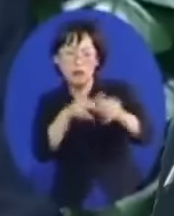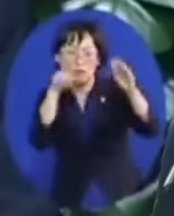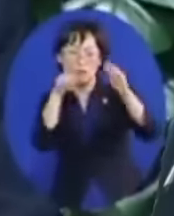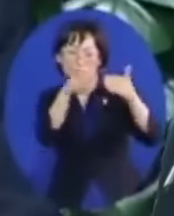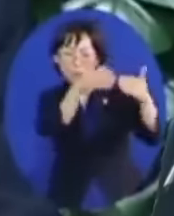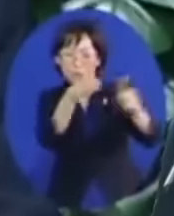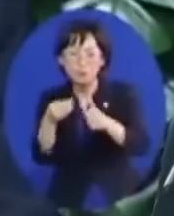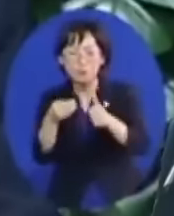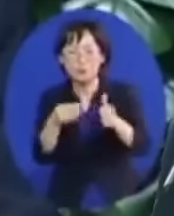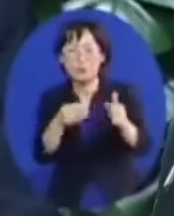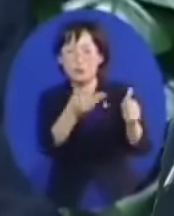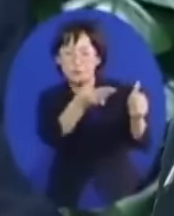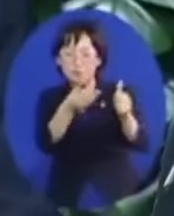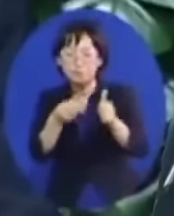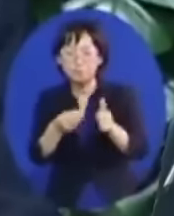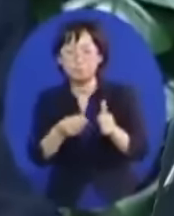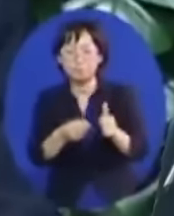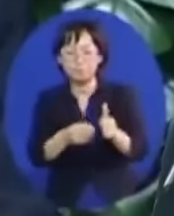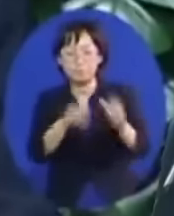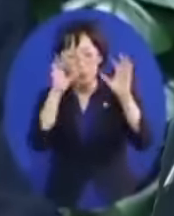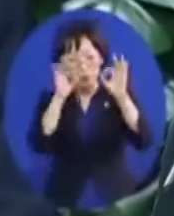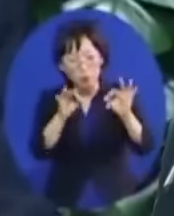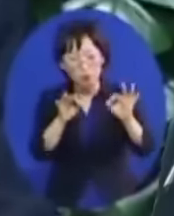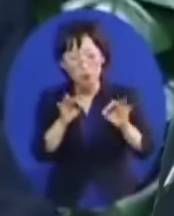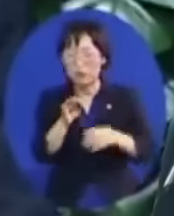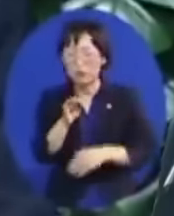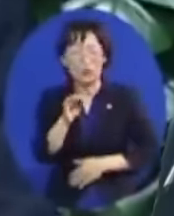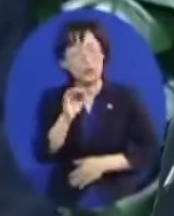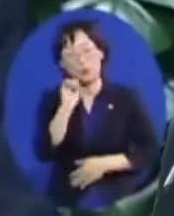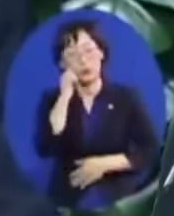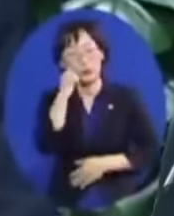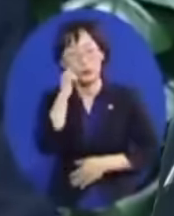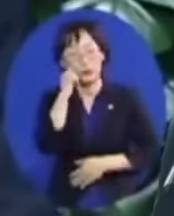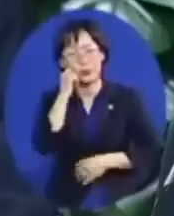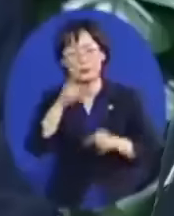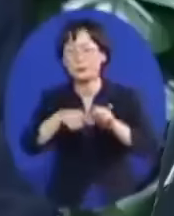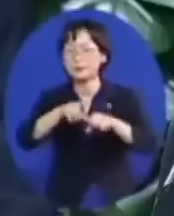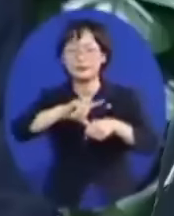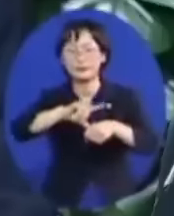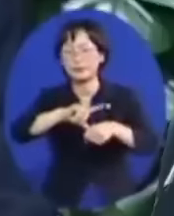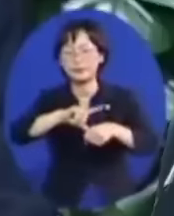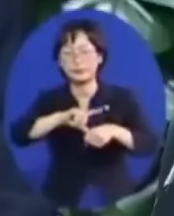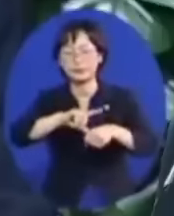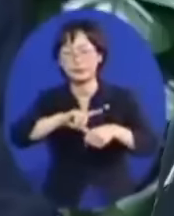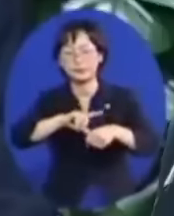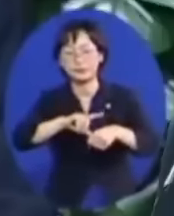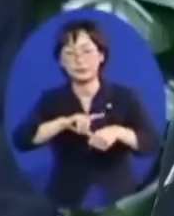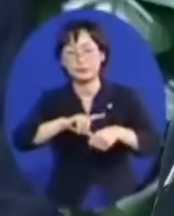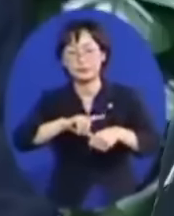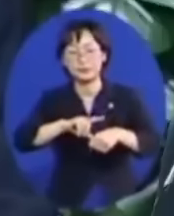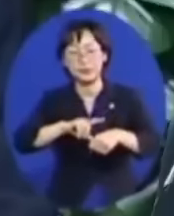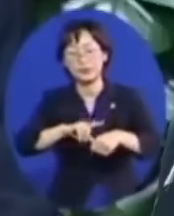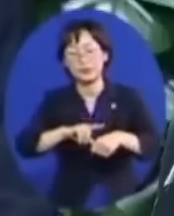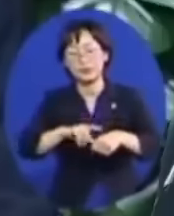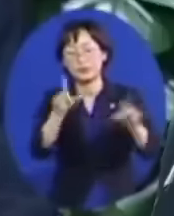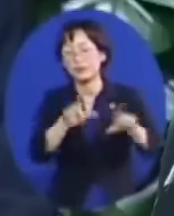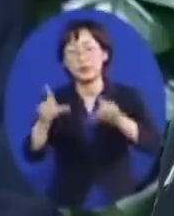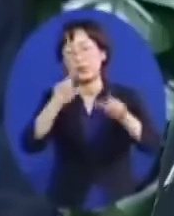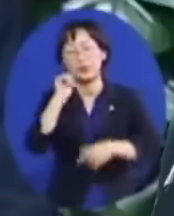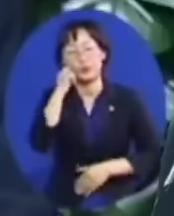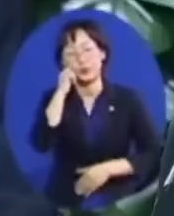청했습니다. 동리의사가 와서 보더니만 고개를 흔들면서 시간이 늦었다고, 이미 독이 온몸에 퍼졌으니 살아날 가망이